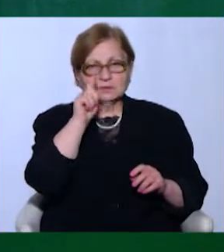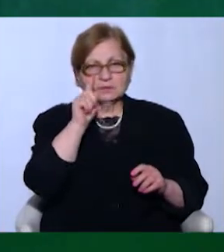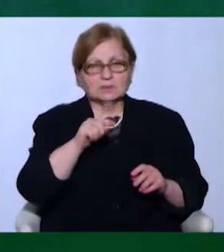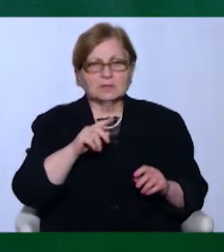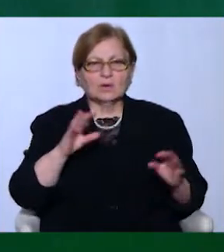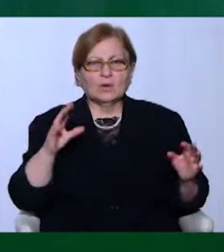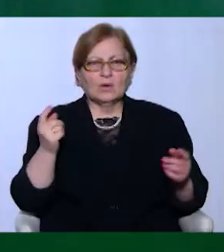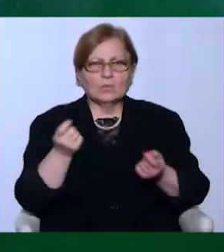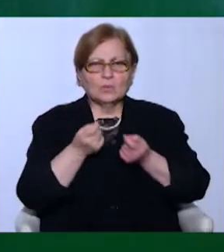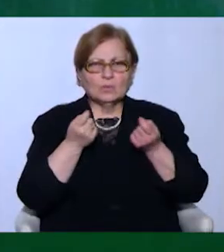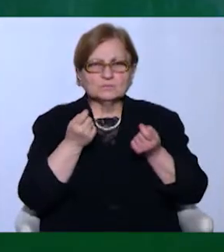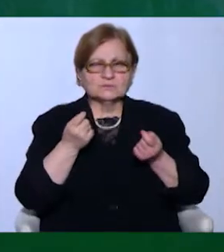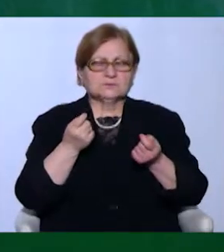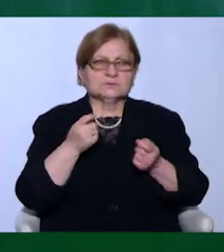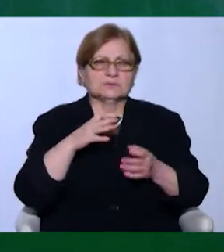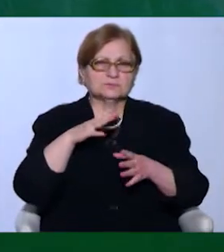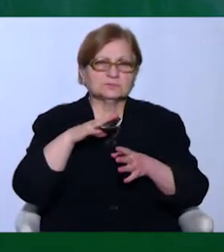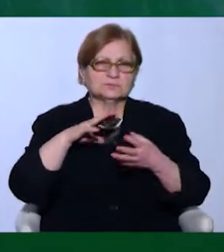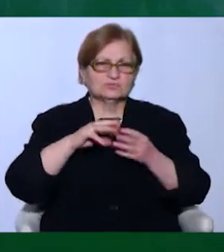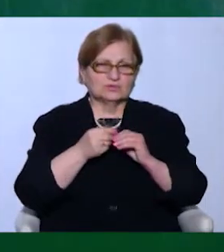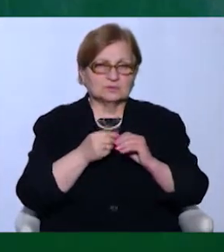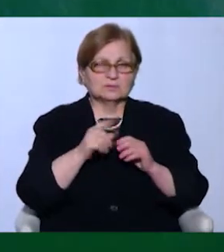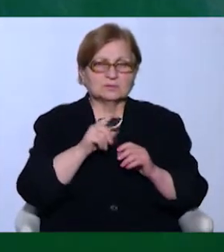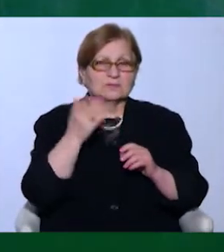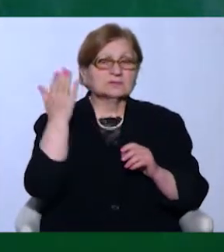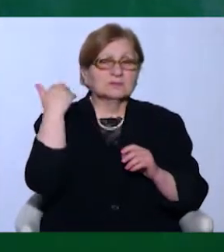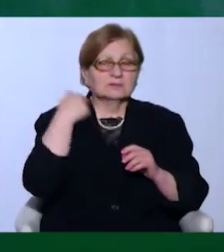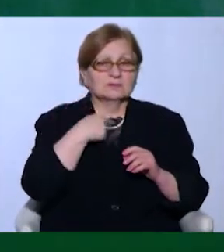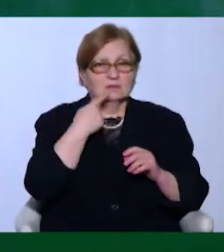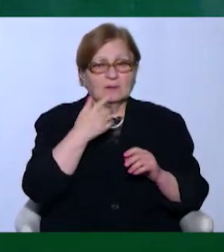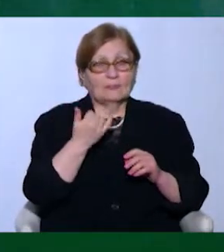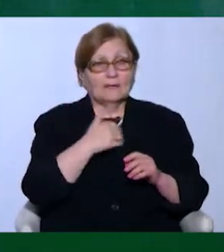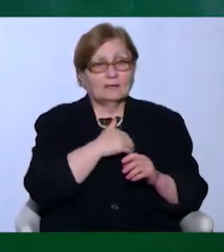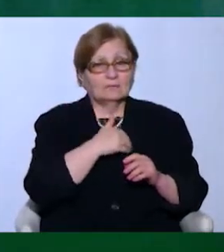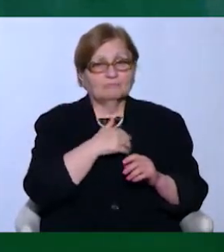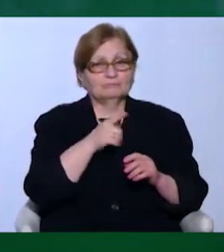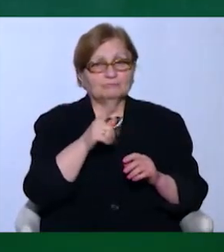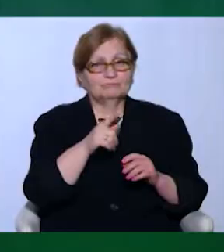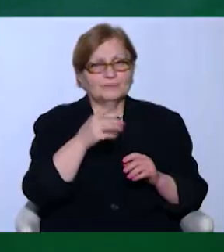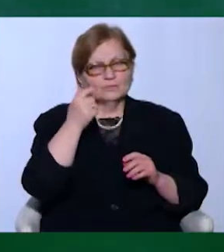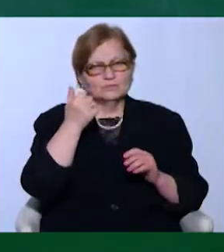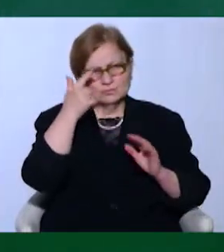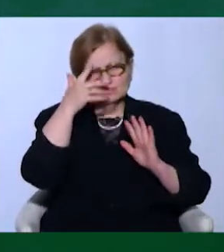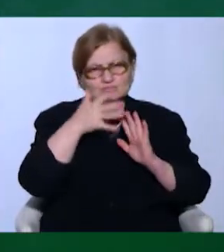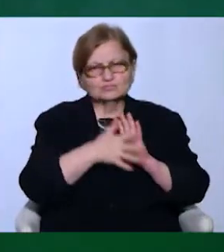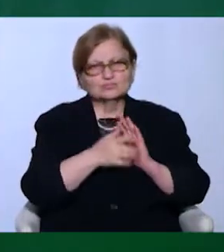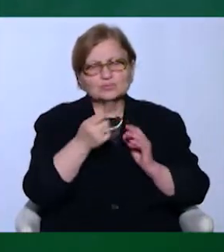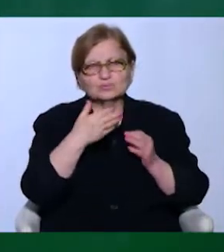უმცირესი ჯერადი და საერთო უდიდესი გამყოფი, ის რაც წინაზე ვთქვით. მაგრამ ეხლა მინდა რომ გავიღრმავოთ ეს ცოდნა. მაგალითად